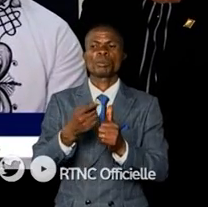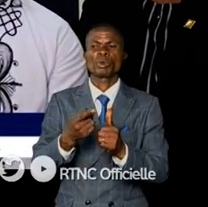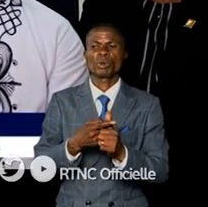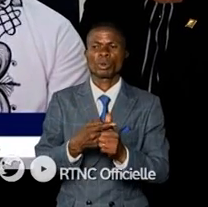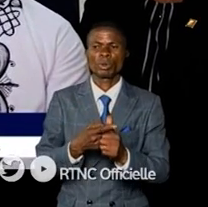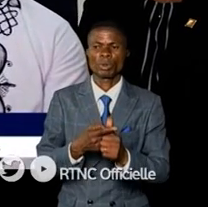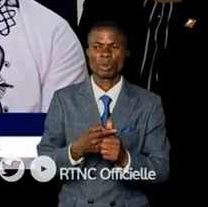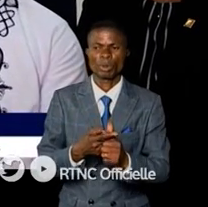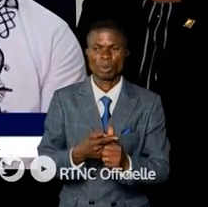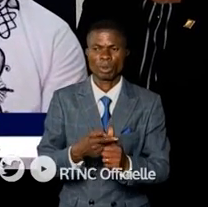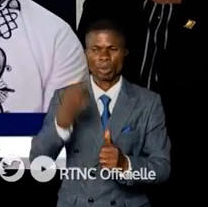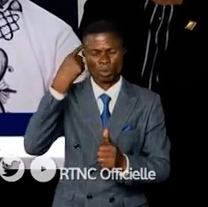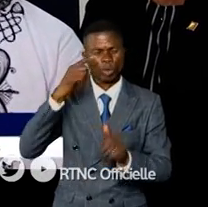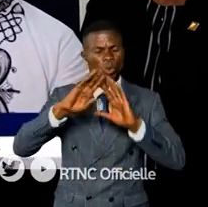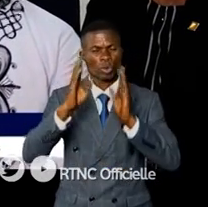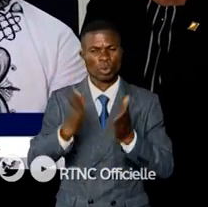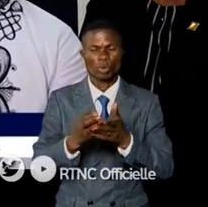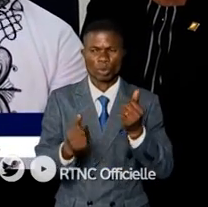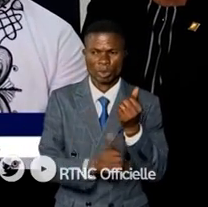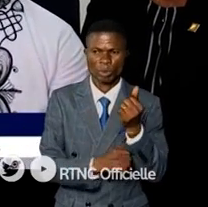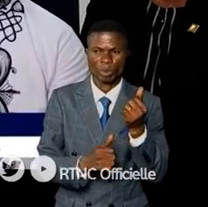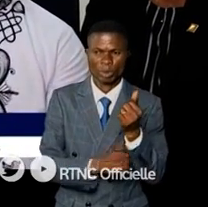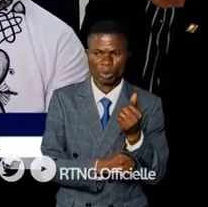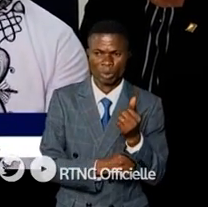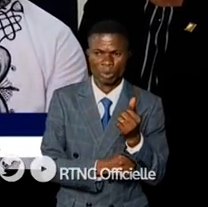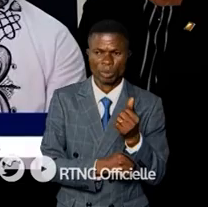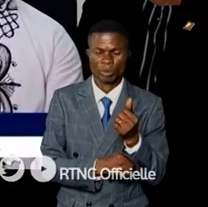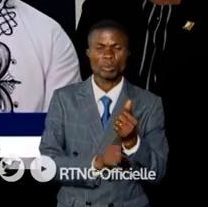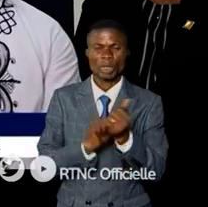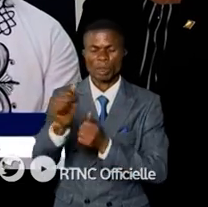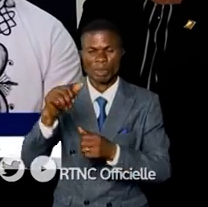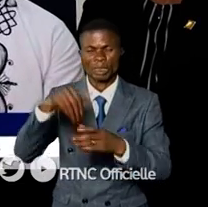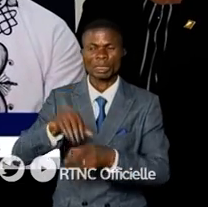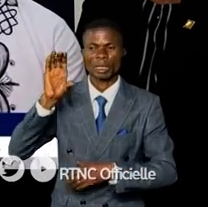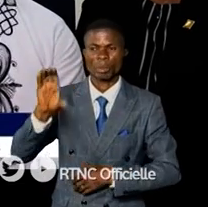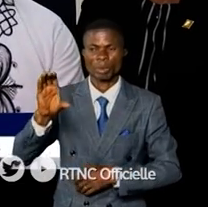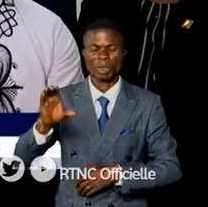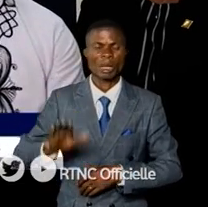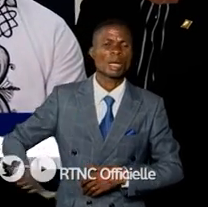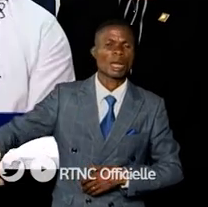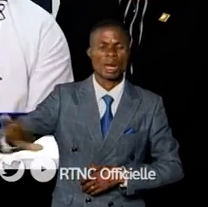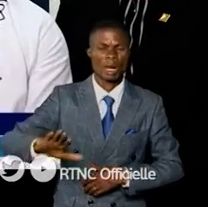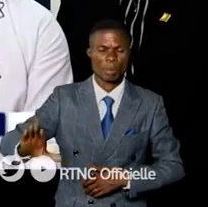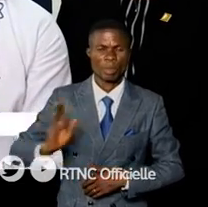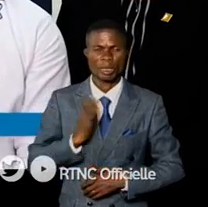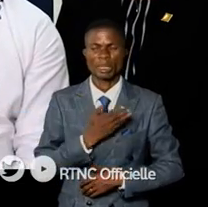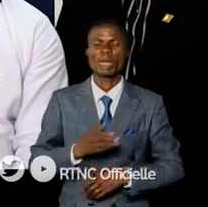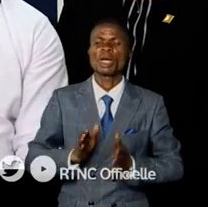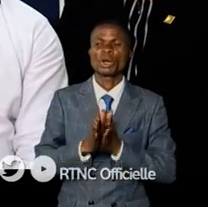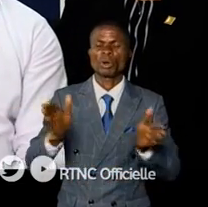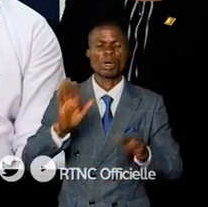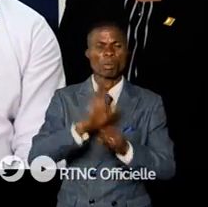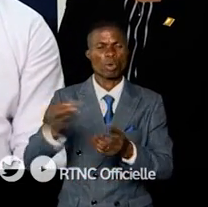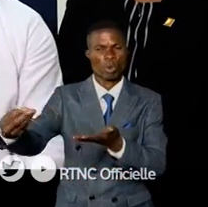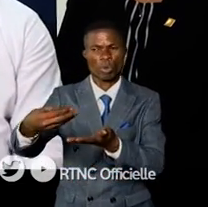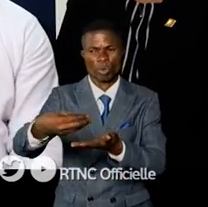au paiement des documents de l'Église qui passera par la banque sur toute l'étendue de la République, et plusieurs